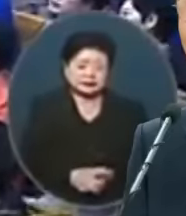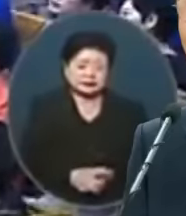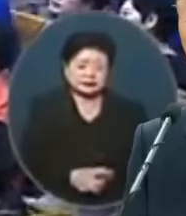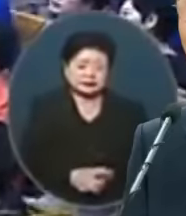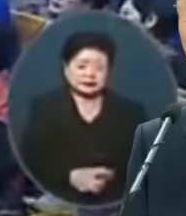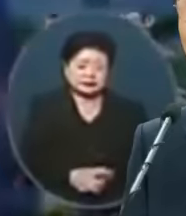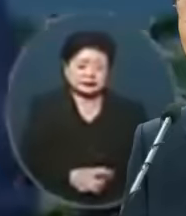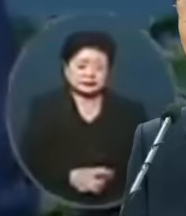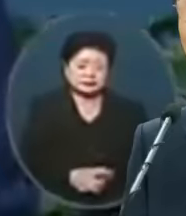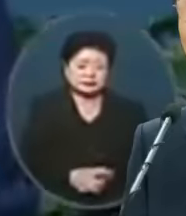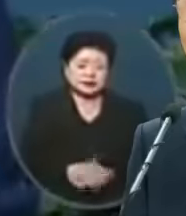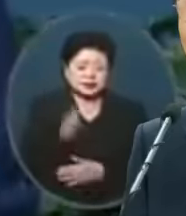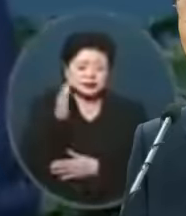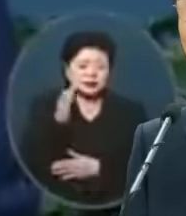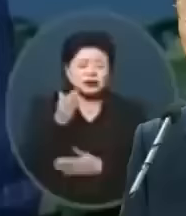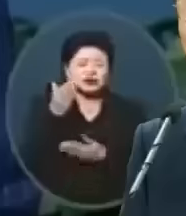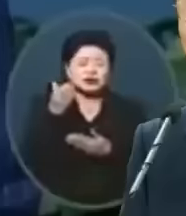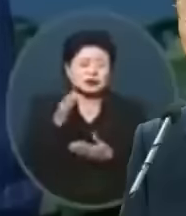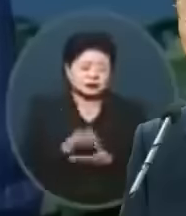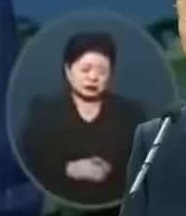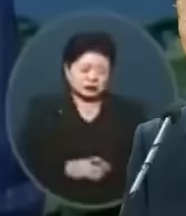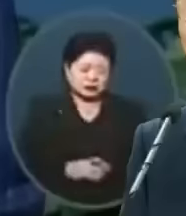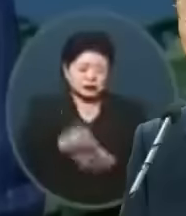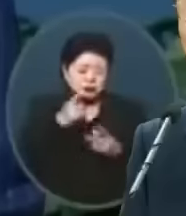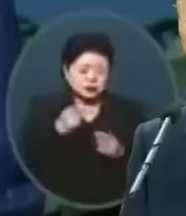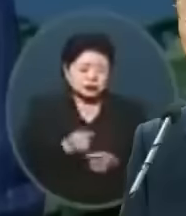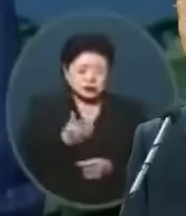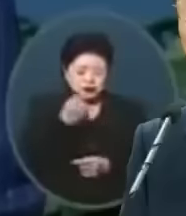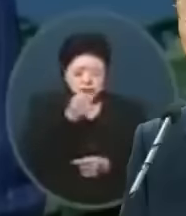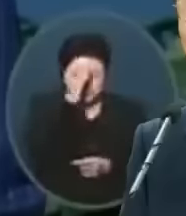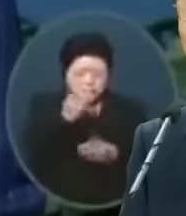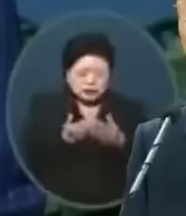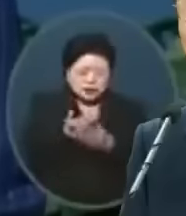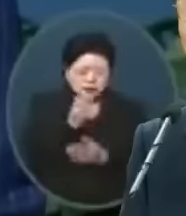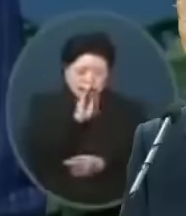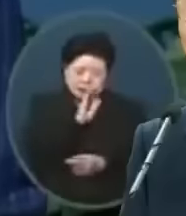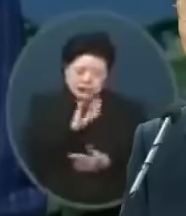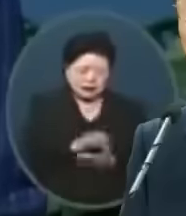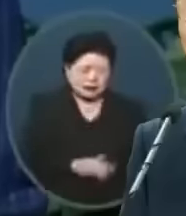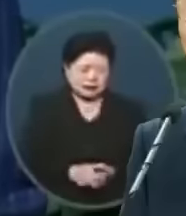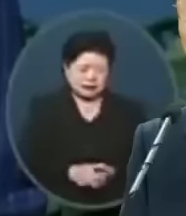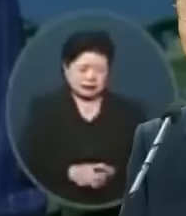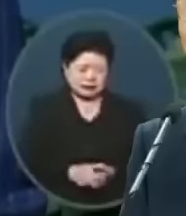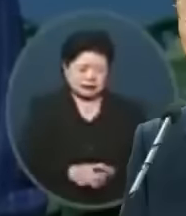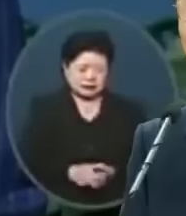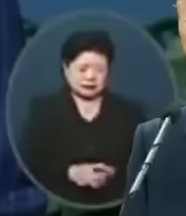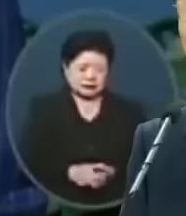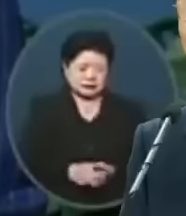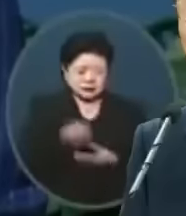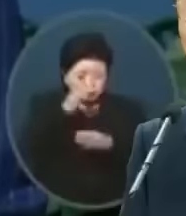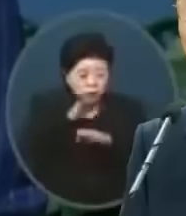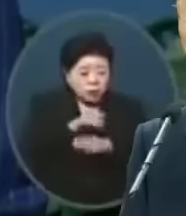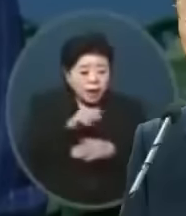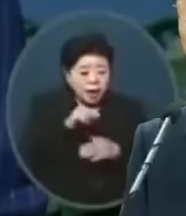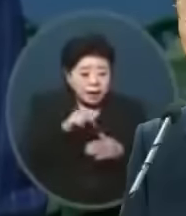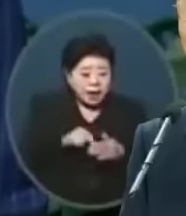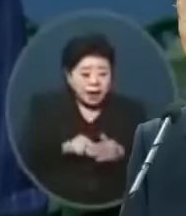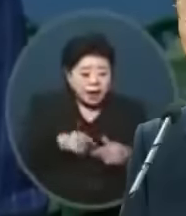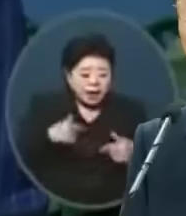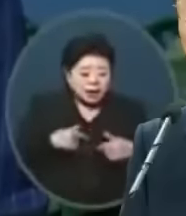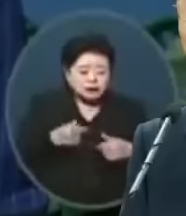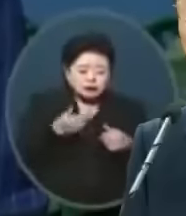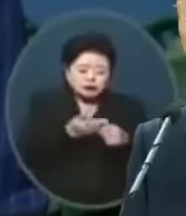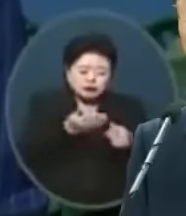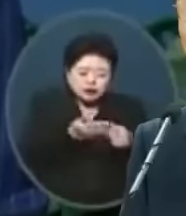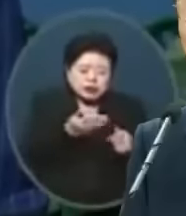복음을 전가하는데 제가 우리 성도들의 마음속에 기쁨의